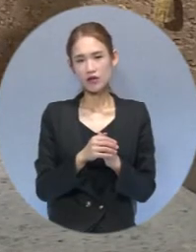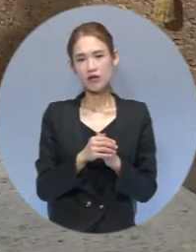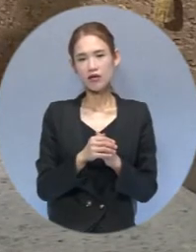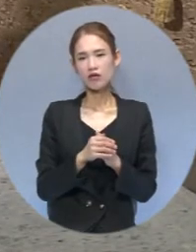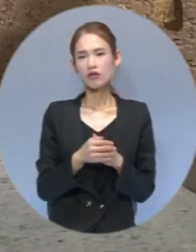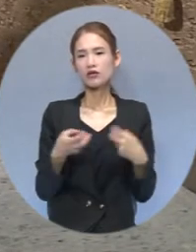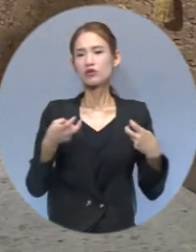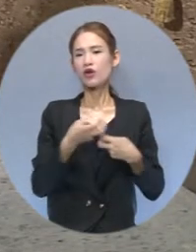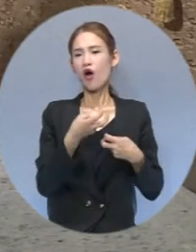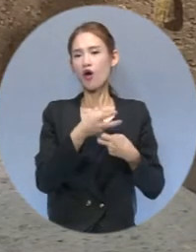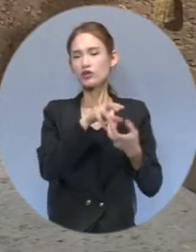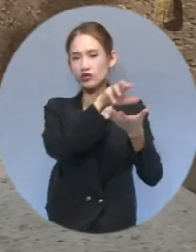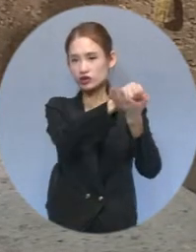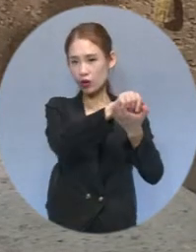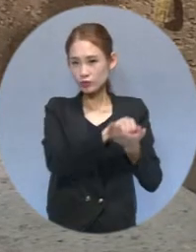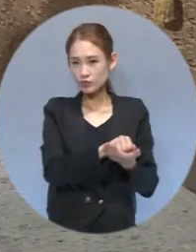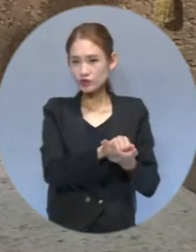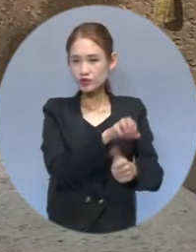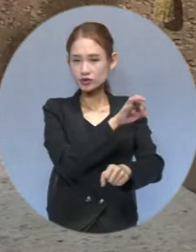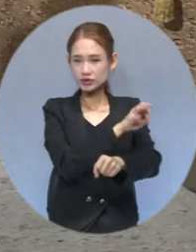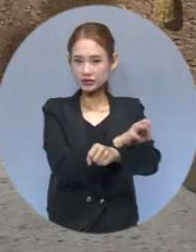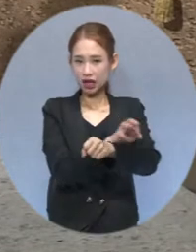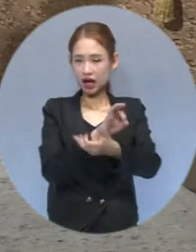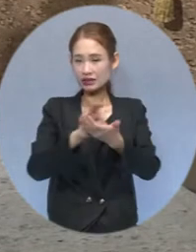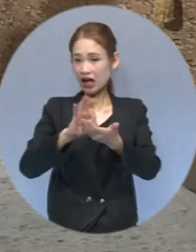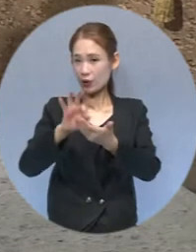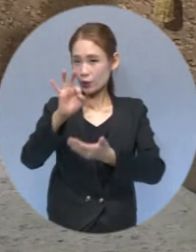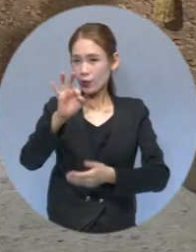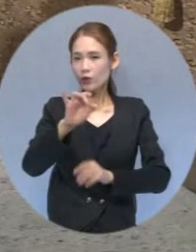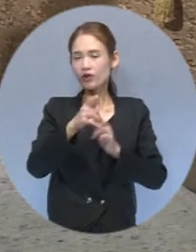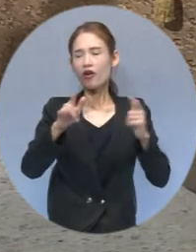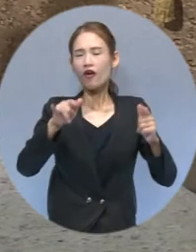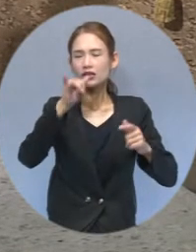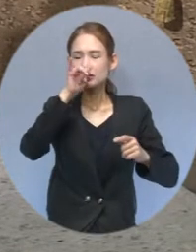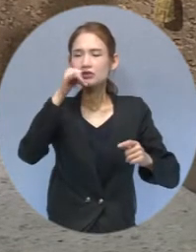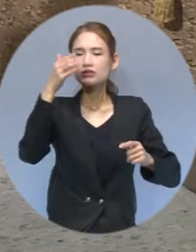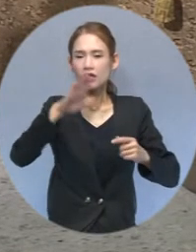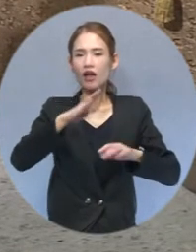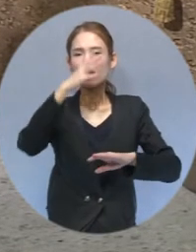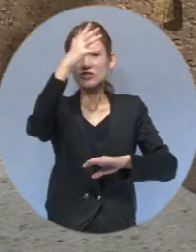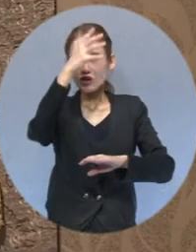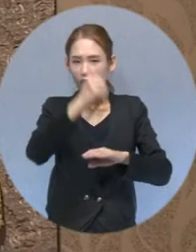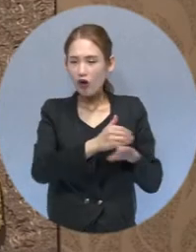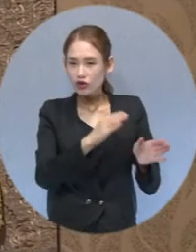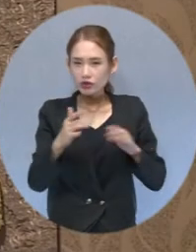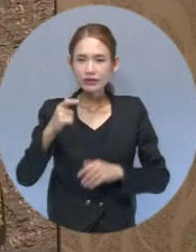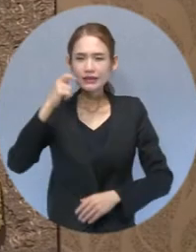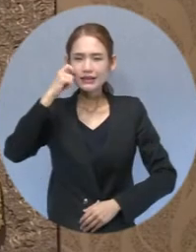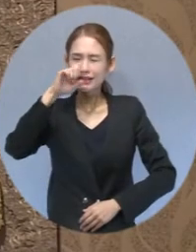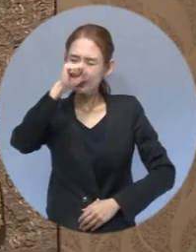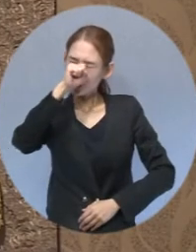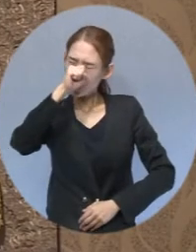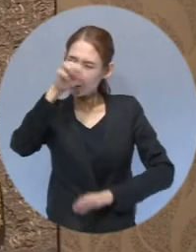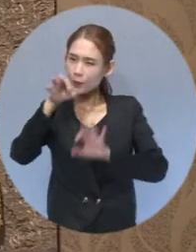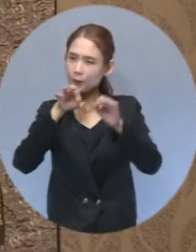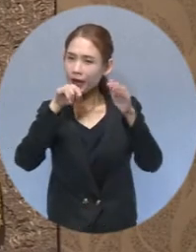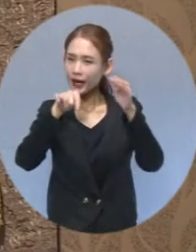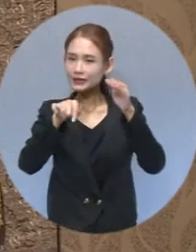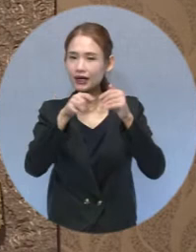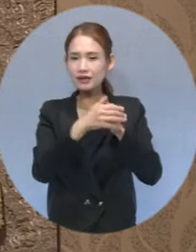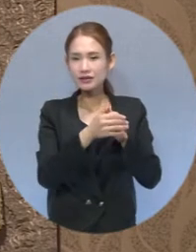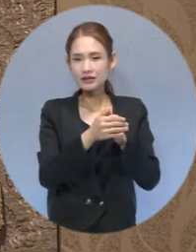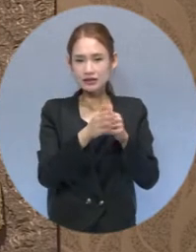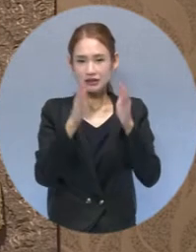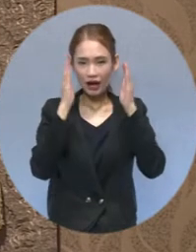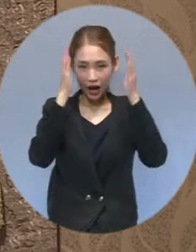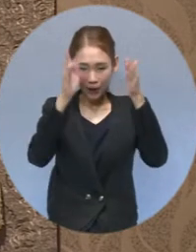교통 점유용 사용료를 여러 가지를 내기는 합니다만 네. 결국은 뭐 인기 좋은 매장들 같은 경우 한 개 차선을